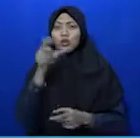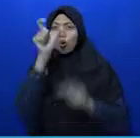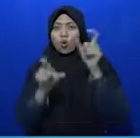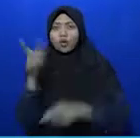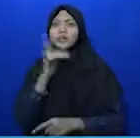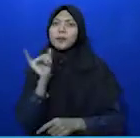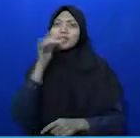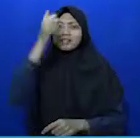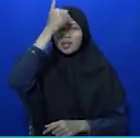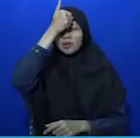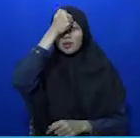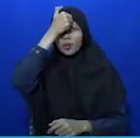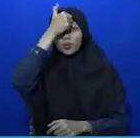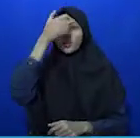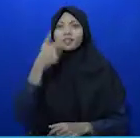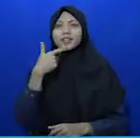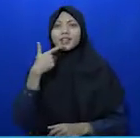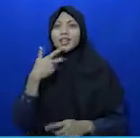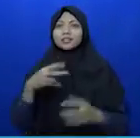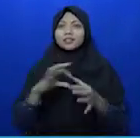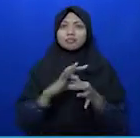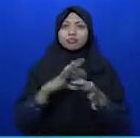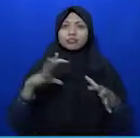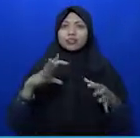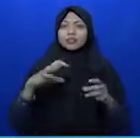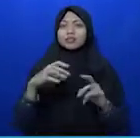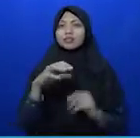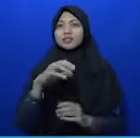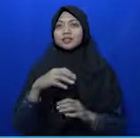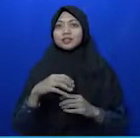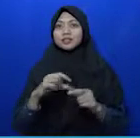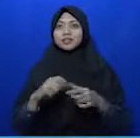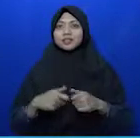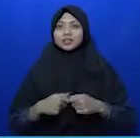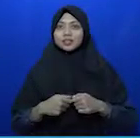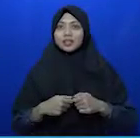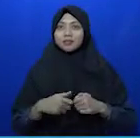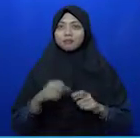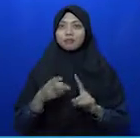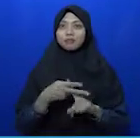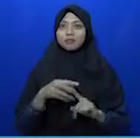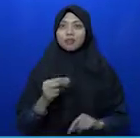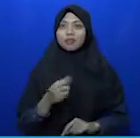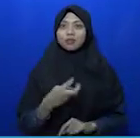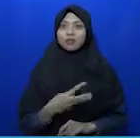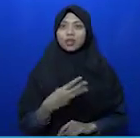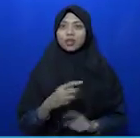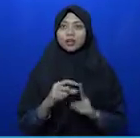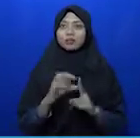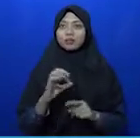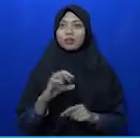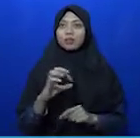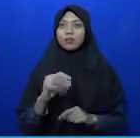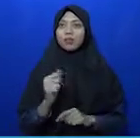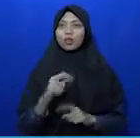penasaran terkait dengan divestasi saham Freeport dan juga ada Inalum. Nah, nanti skenarionya kita